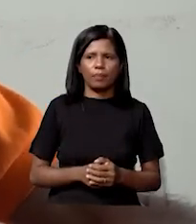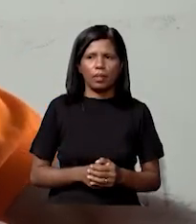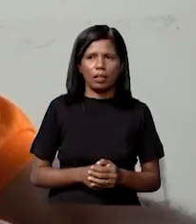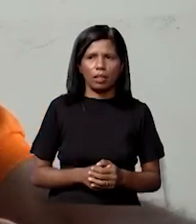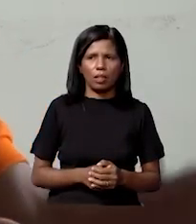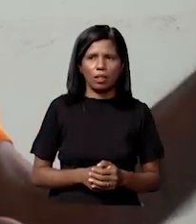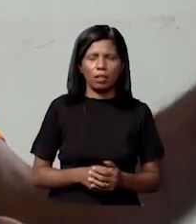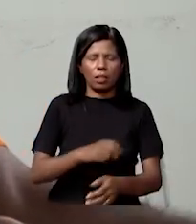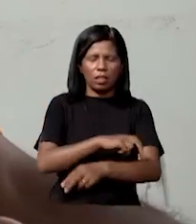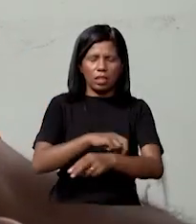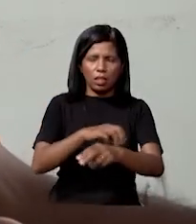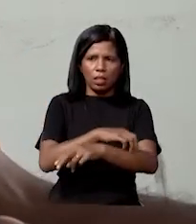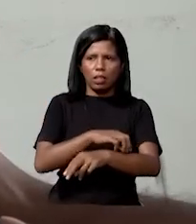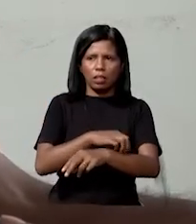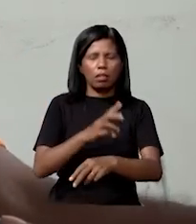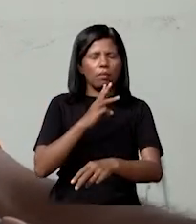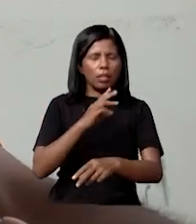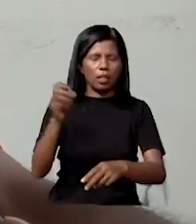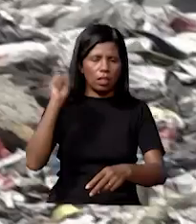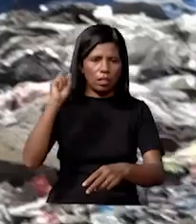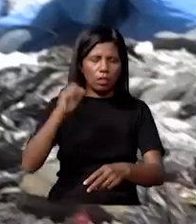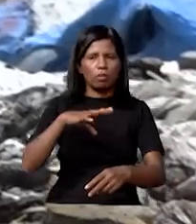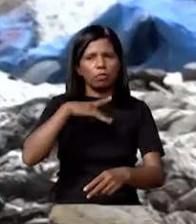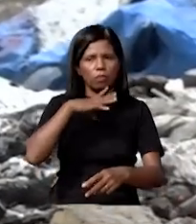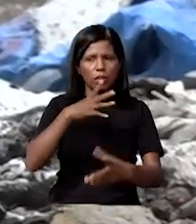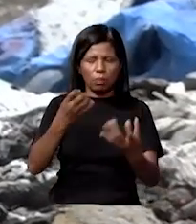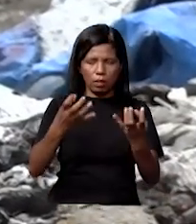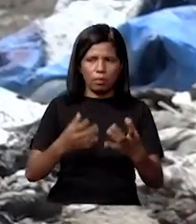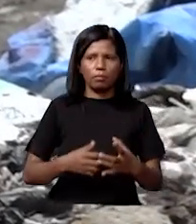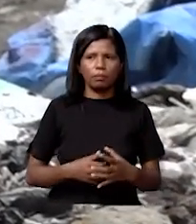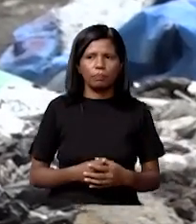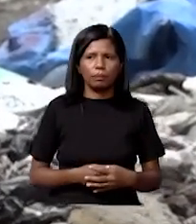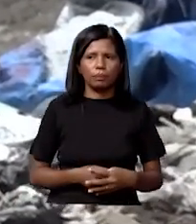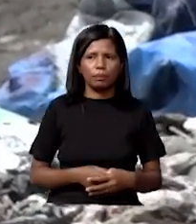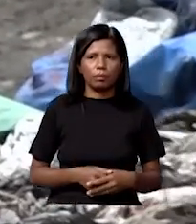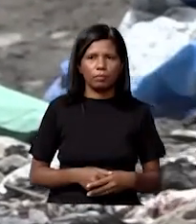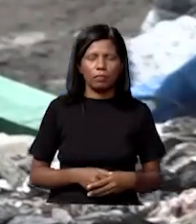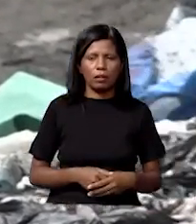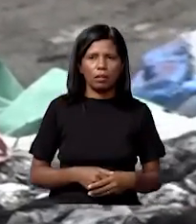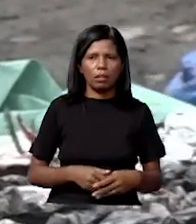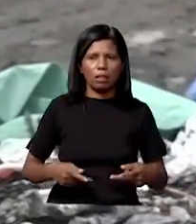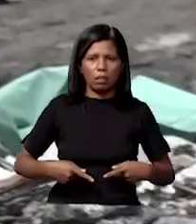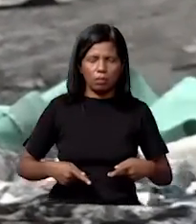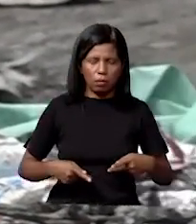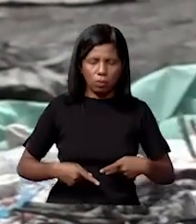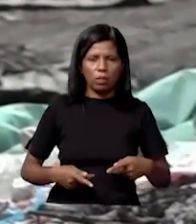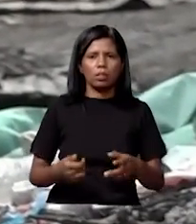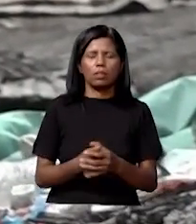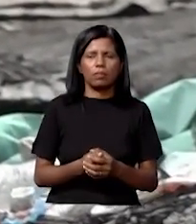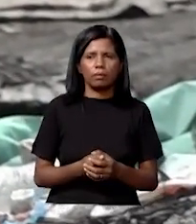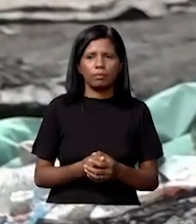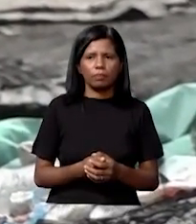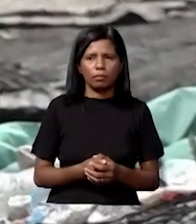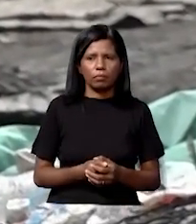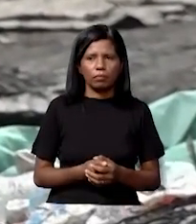isin Qatar tamen ba bele pra aris poeri quis diaria bela feta masira